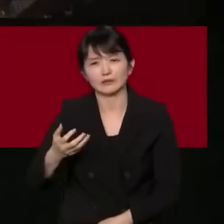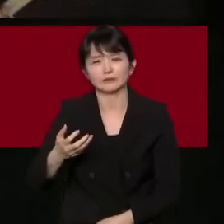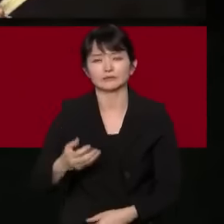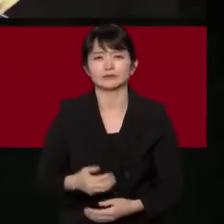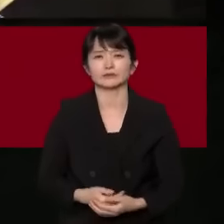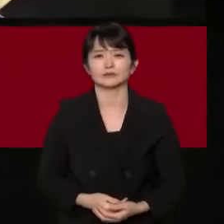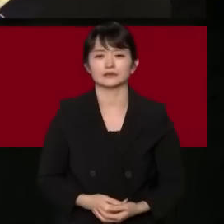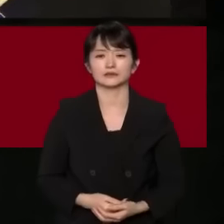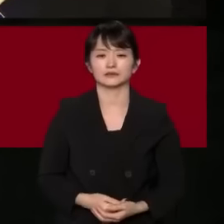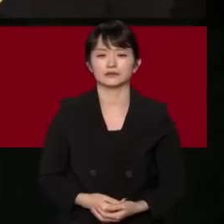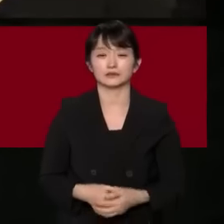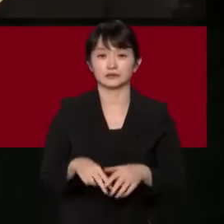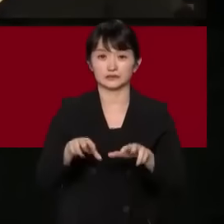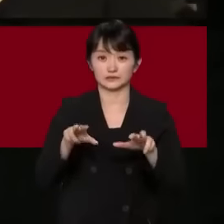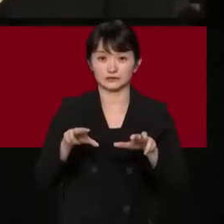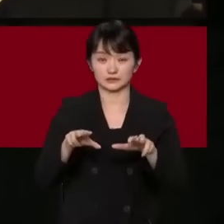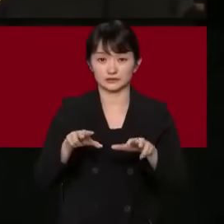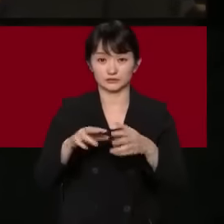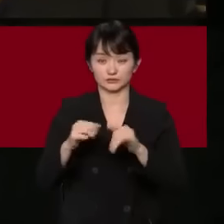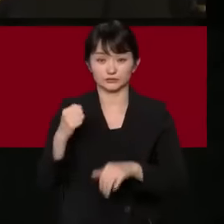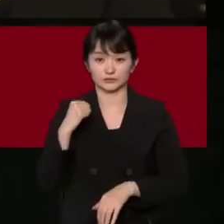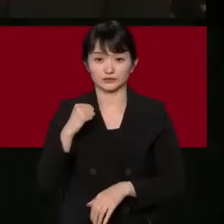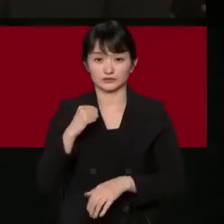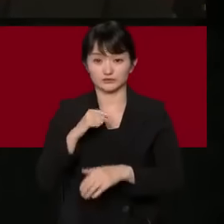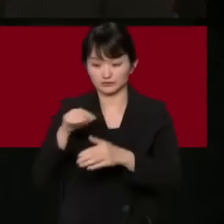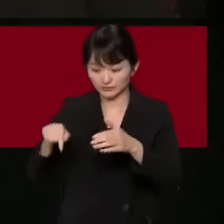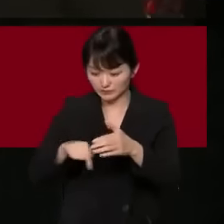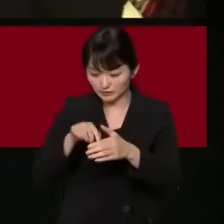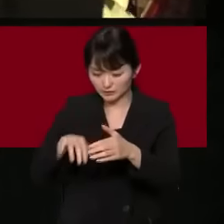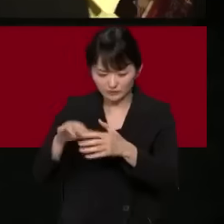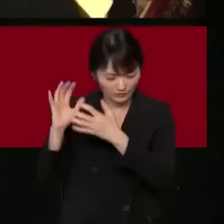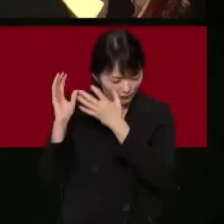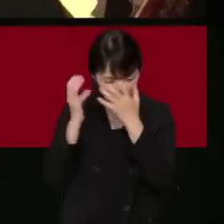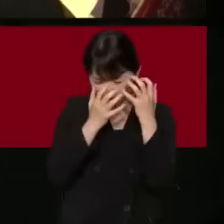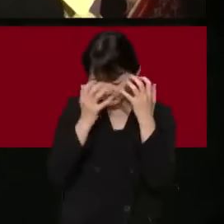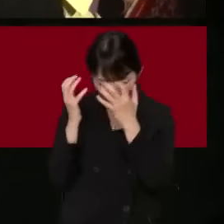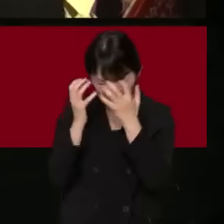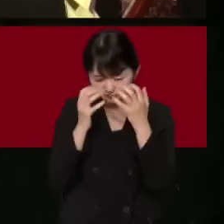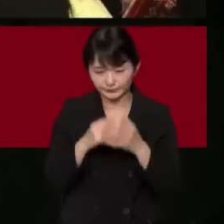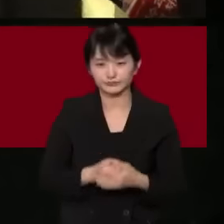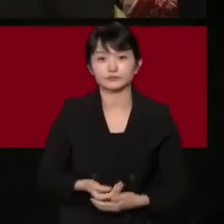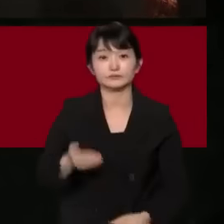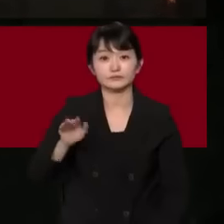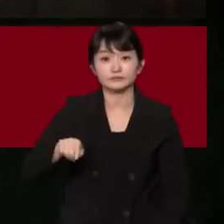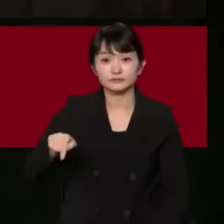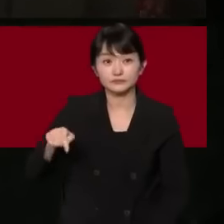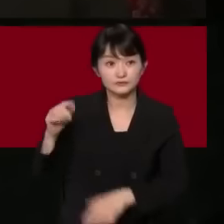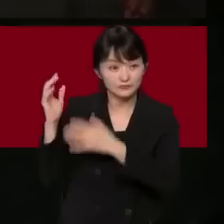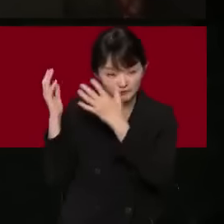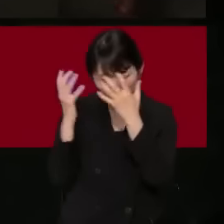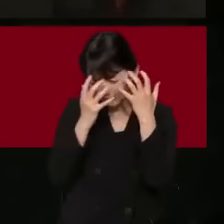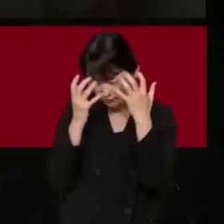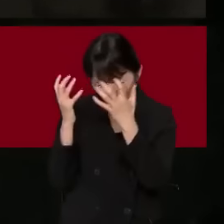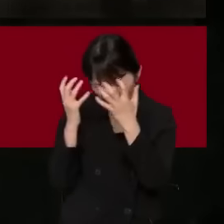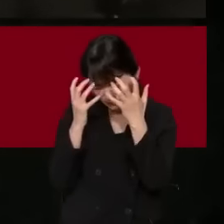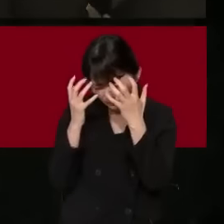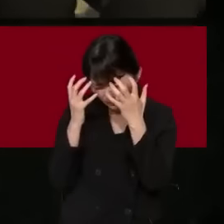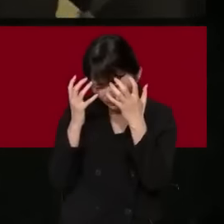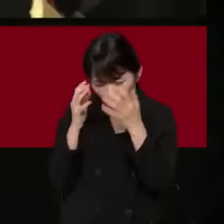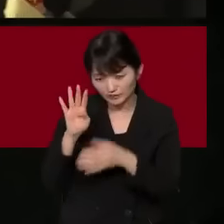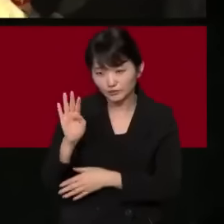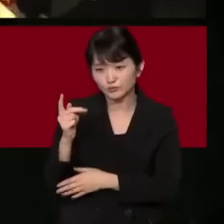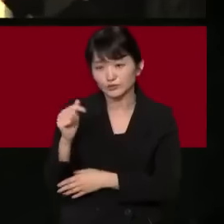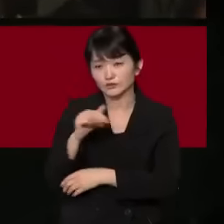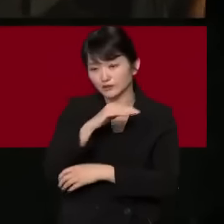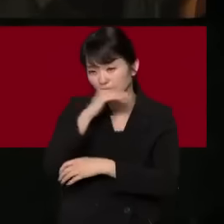뭐 좀 이제부터 저희 국민의힘 내부는 다소 혼란스러울 수밖에 없을 것 같습니다. 하지만 그 혼란스러움이 보수를 더